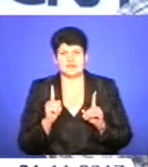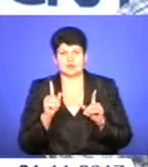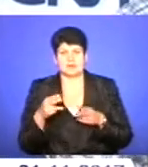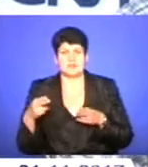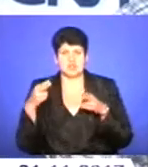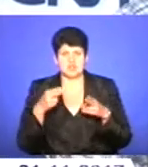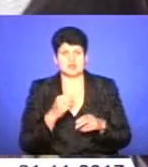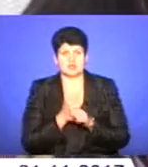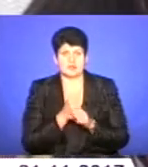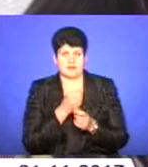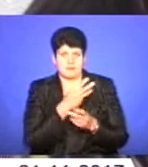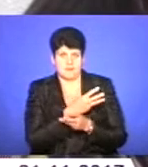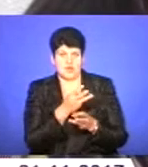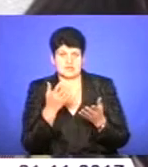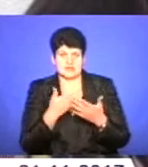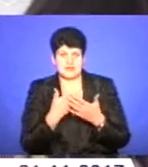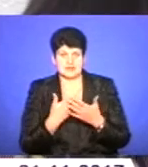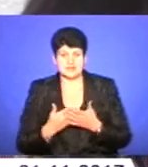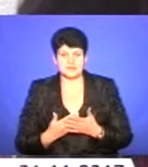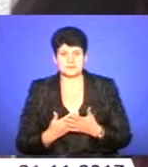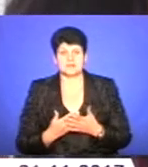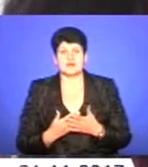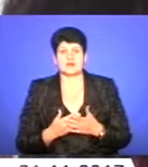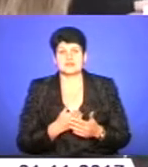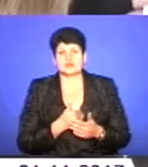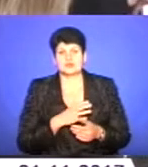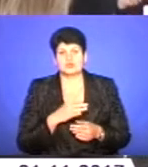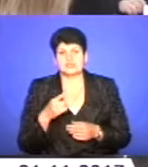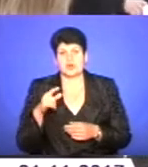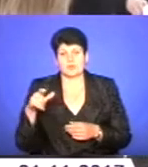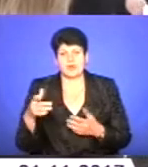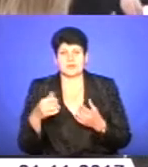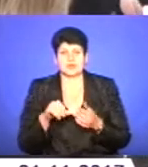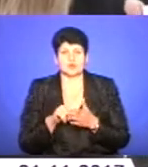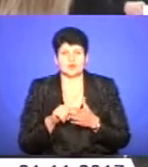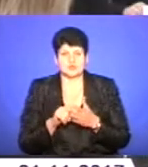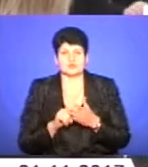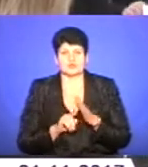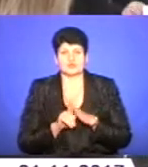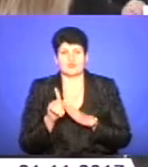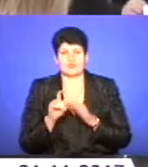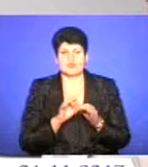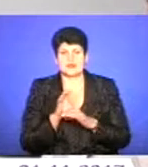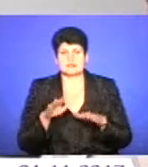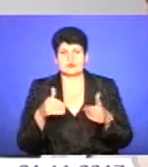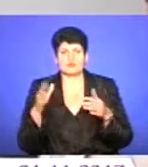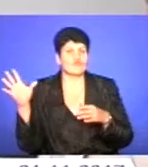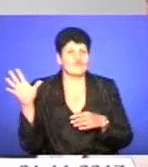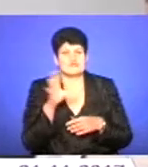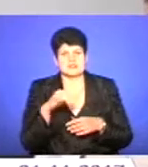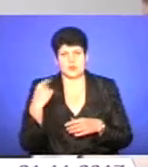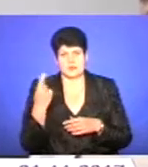приїжджати, робити презентації. Ініціаторами веб-порталу стали тернополяни, однак взяти участь у пілотному проєкті запропонують в усіх